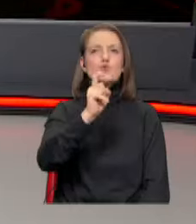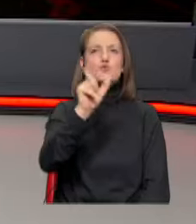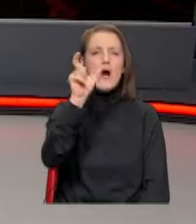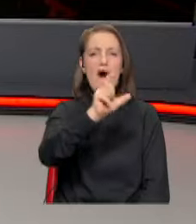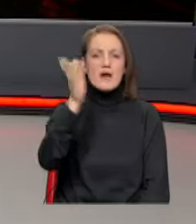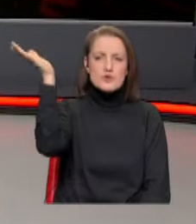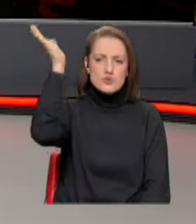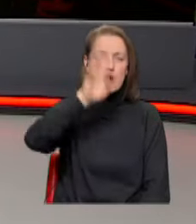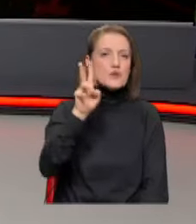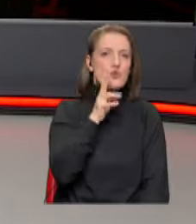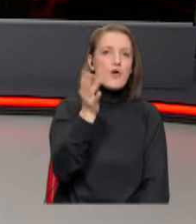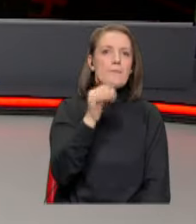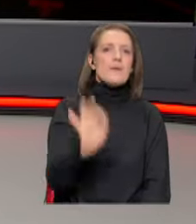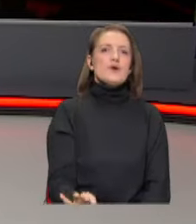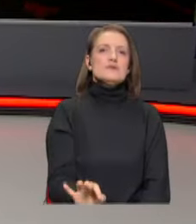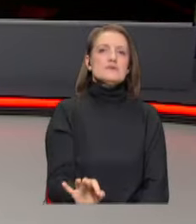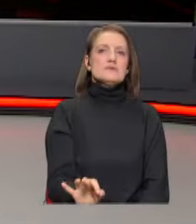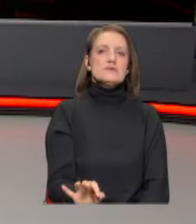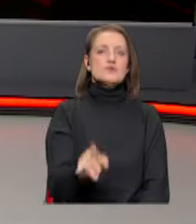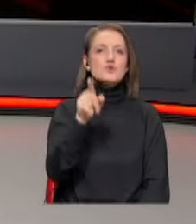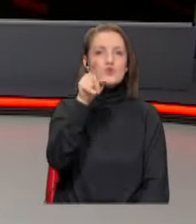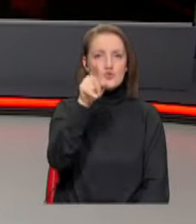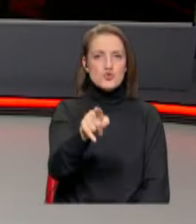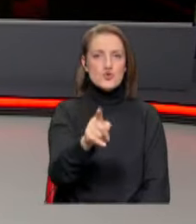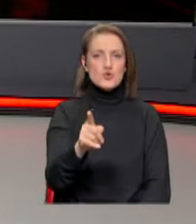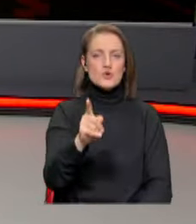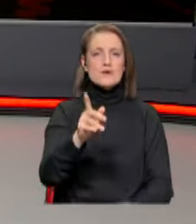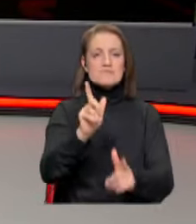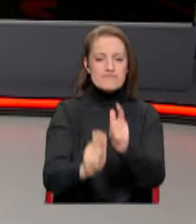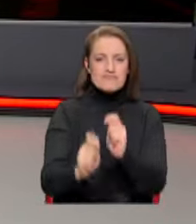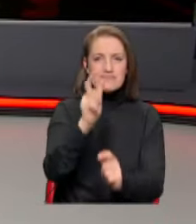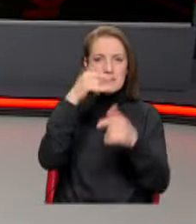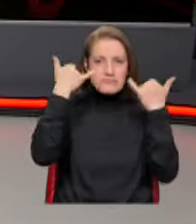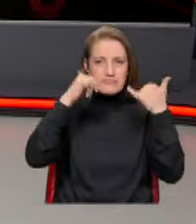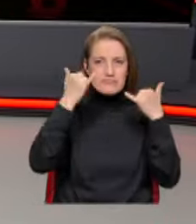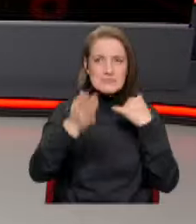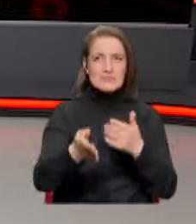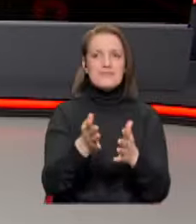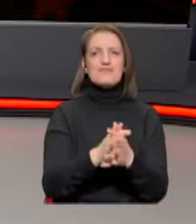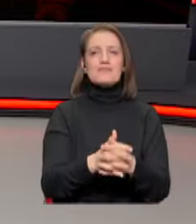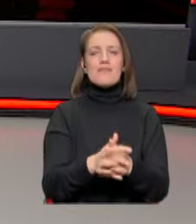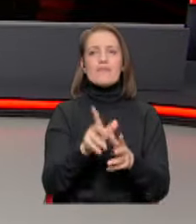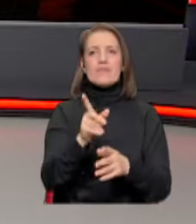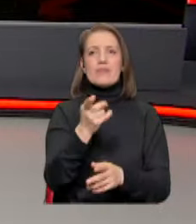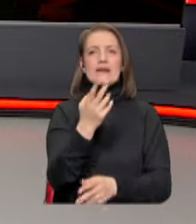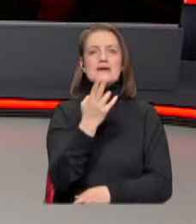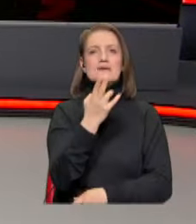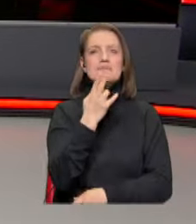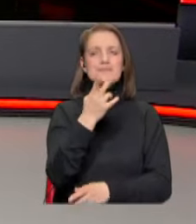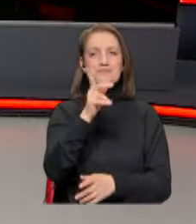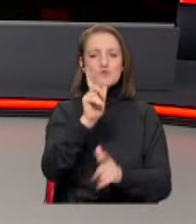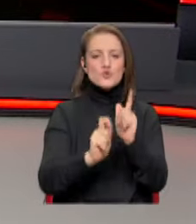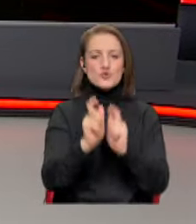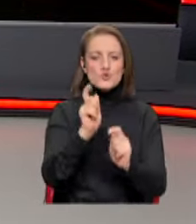ay sonra netice almaya başlarsınız şu sağlan hayvanları şu dişi hayvanları